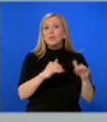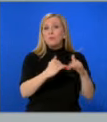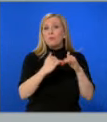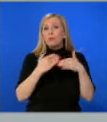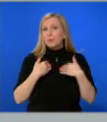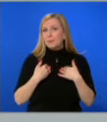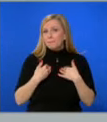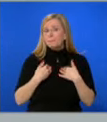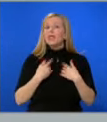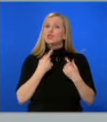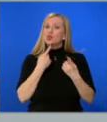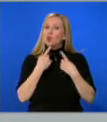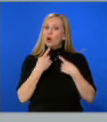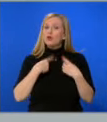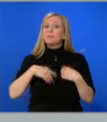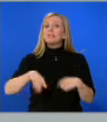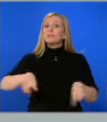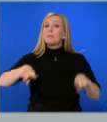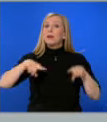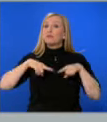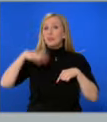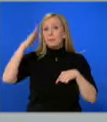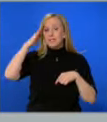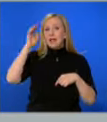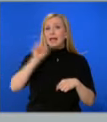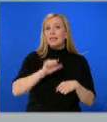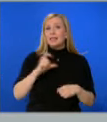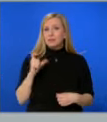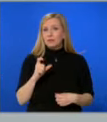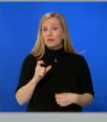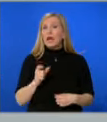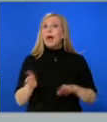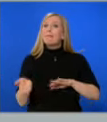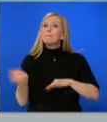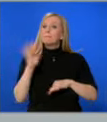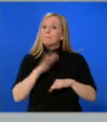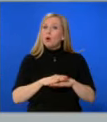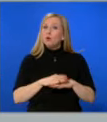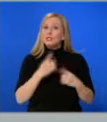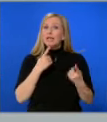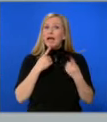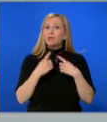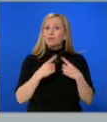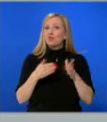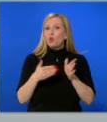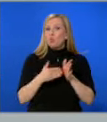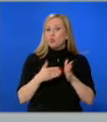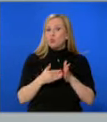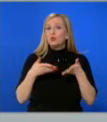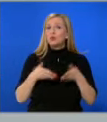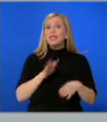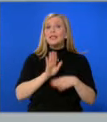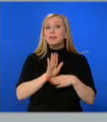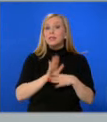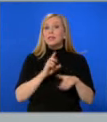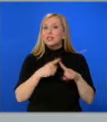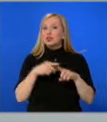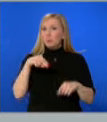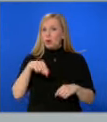ще говорим с правосъдния министър Атанас Славов. Очаквайте и разговор за опозицията. Тук ще е депутатът Христо